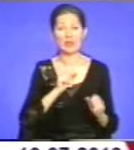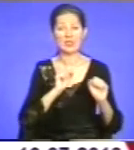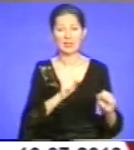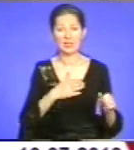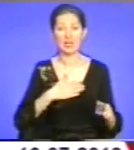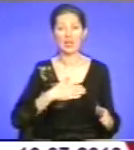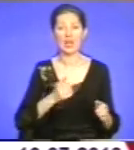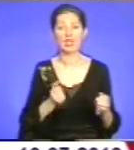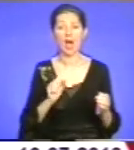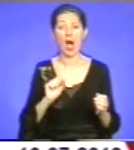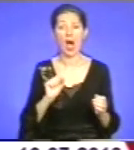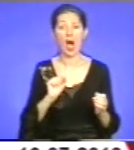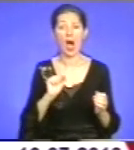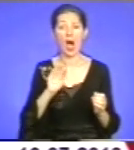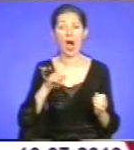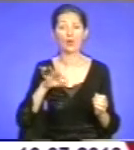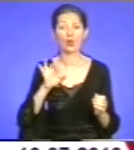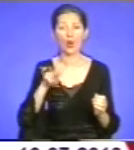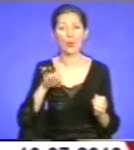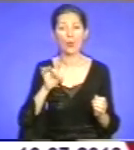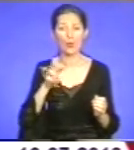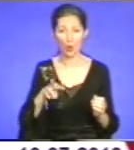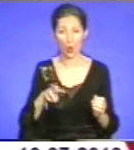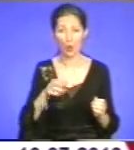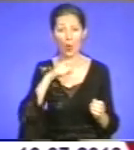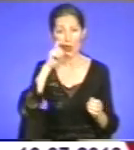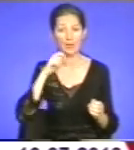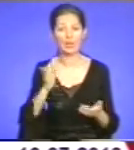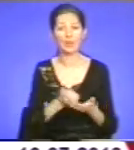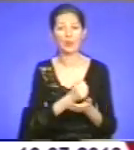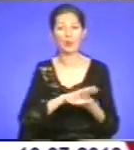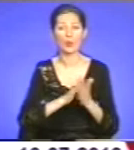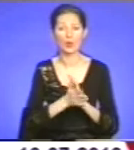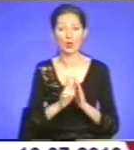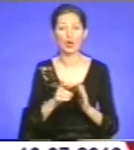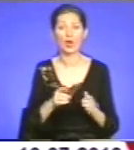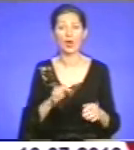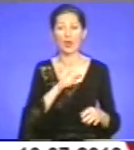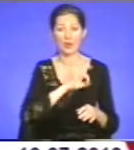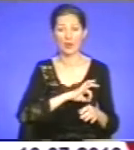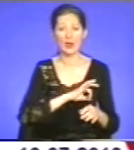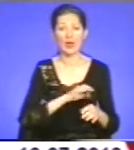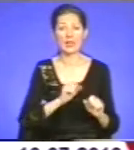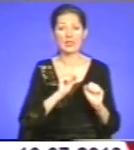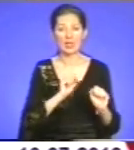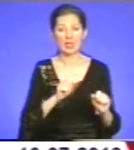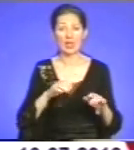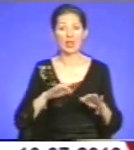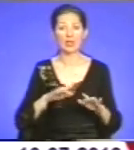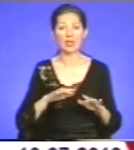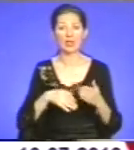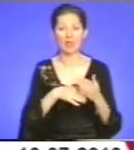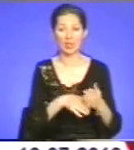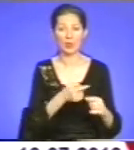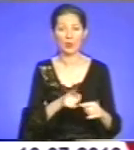автопром, Україна досягла домовленості про застосування захисних заходів у цій